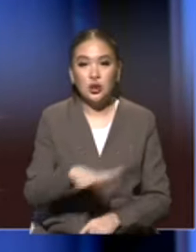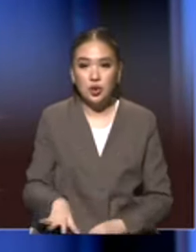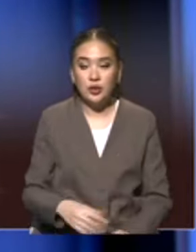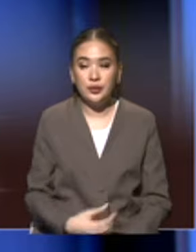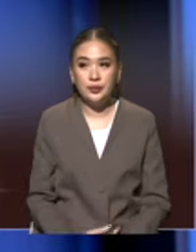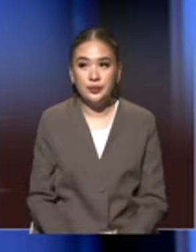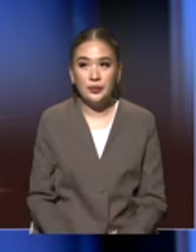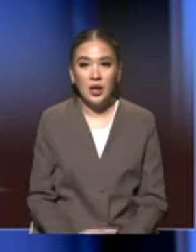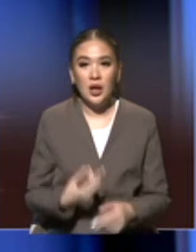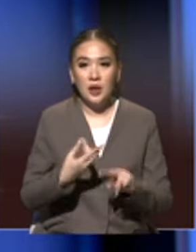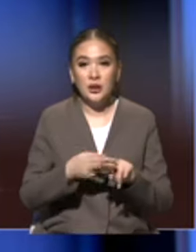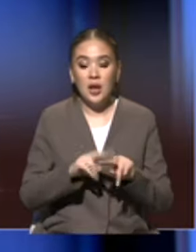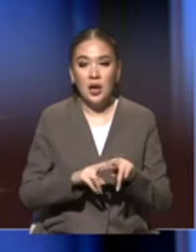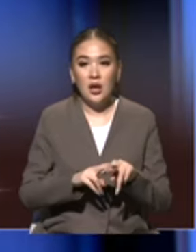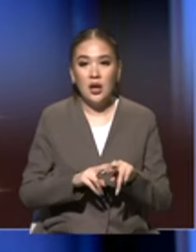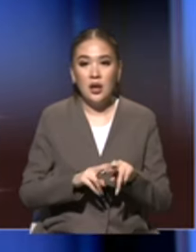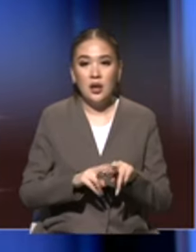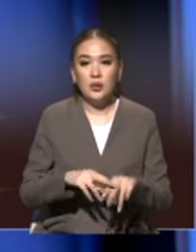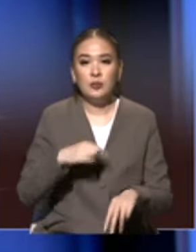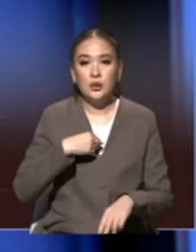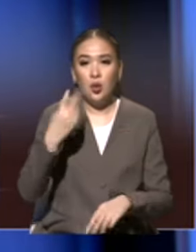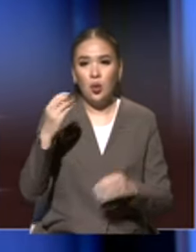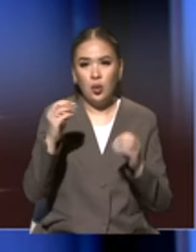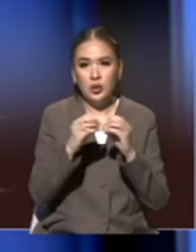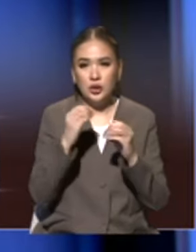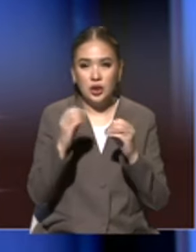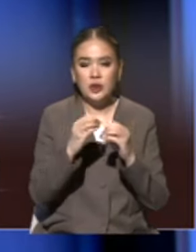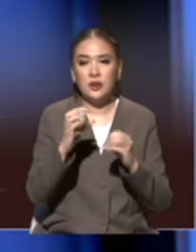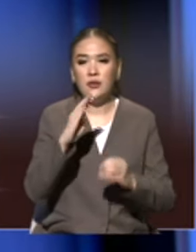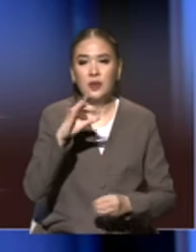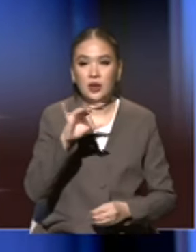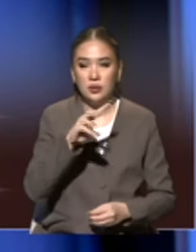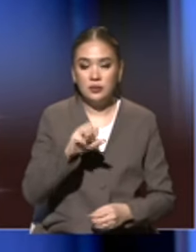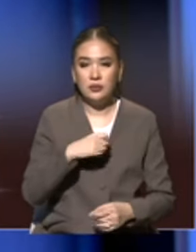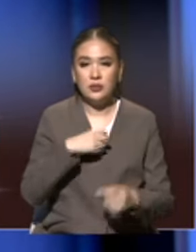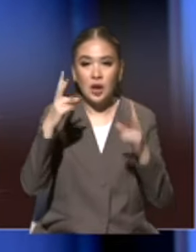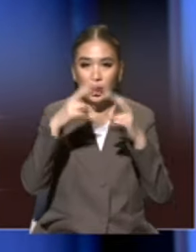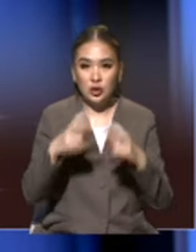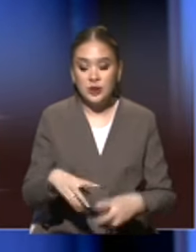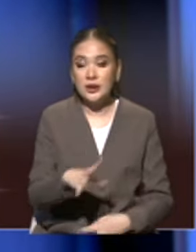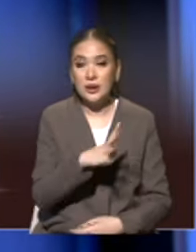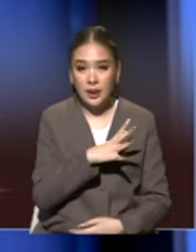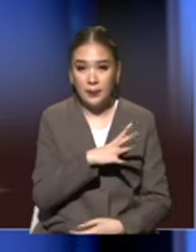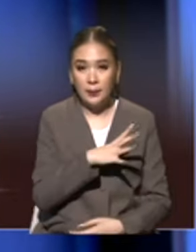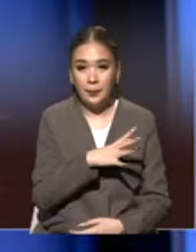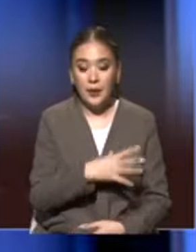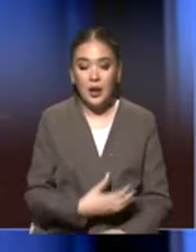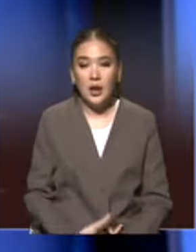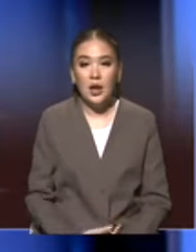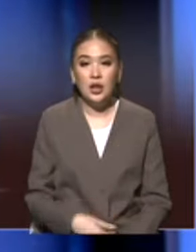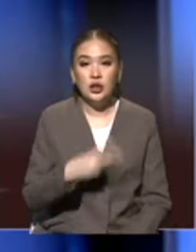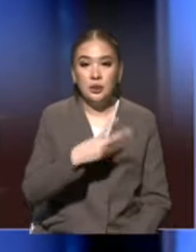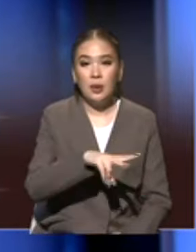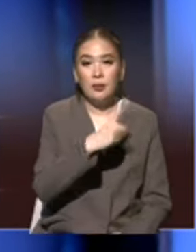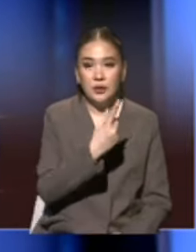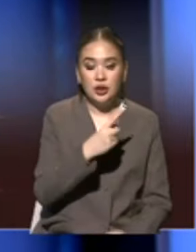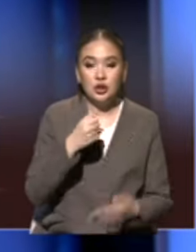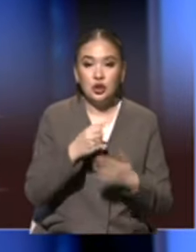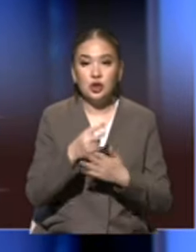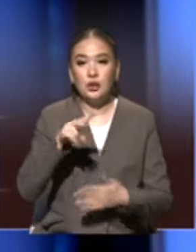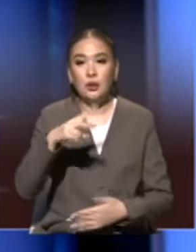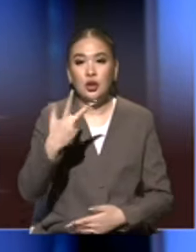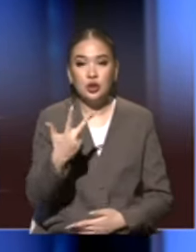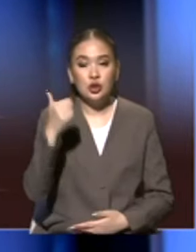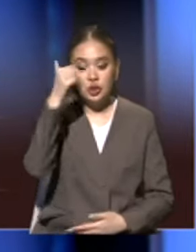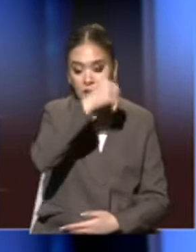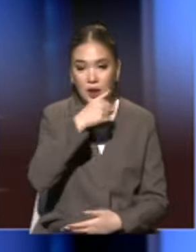мен бір 10 шақты фирмаға талдау жасағам да, сол кезден жаңағы 21-ден 23-ші жылға дейін арасында